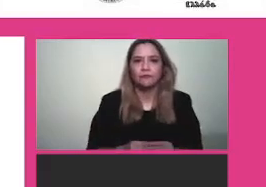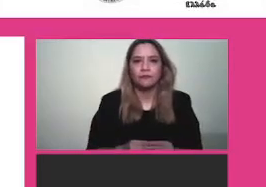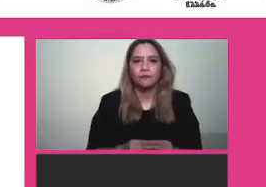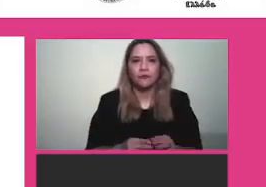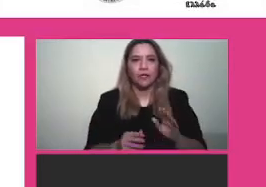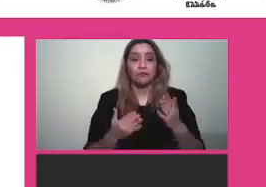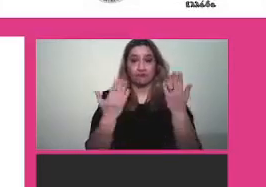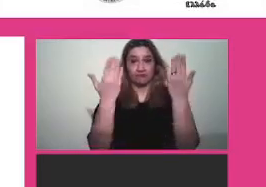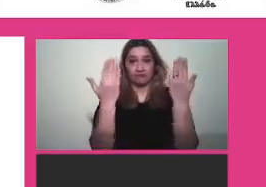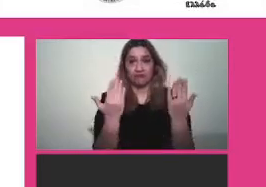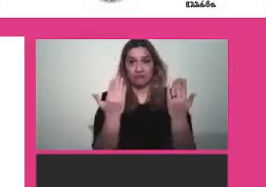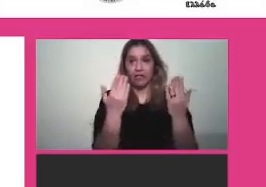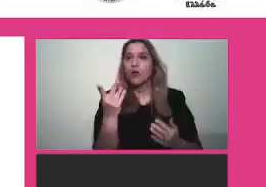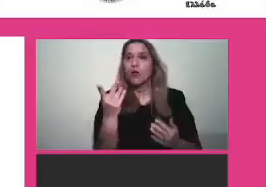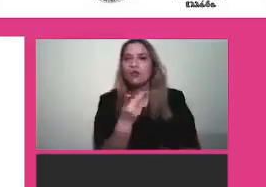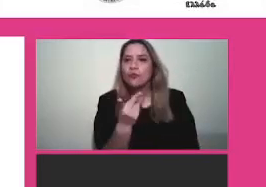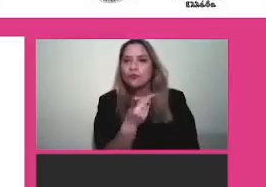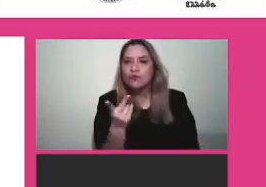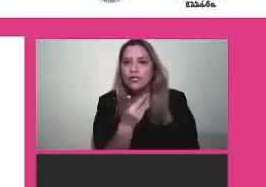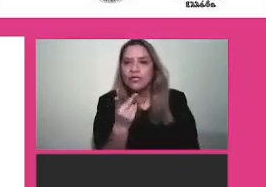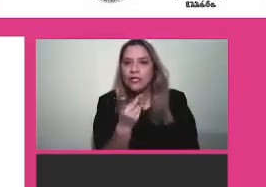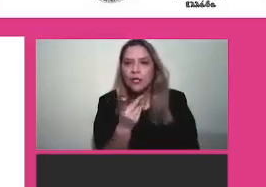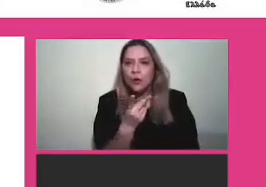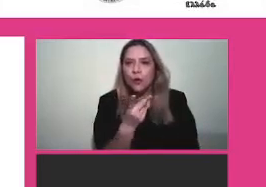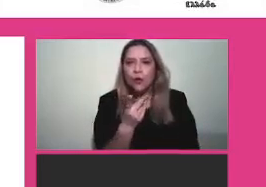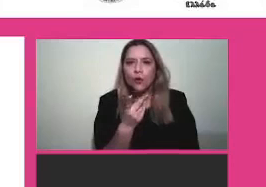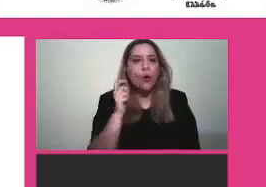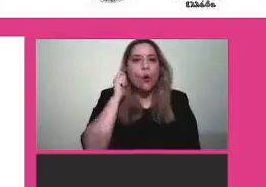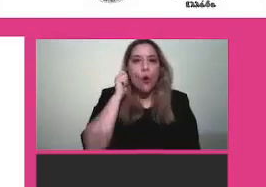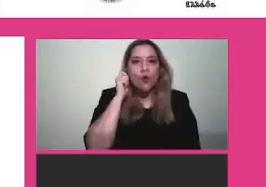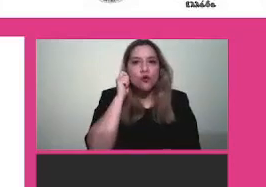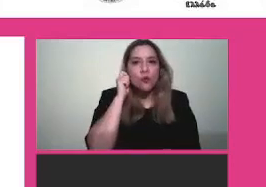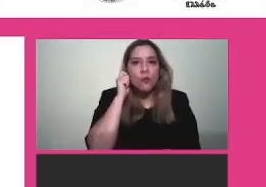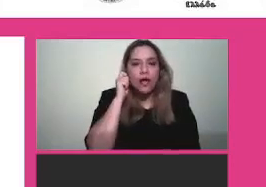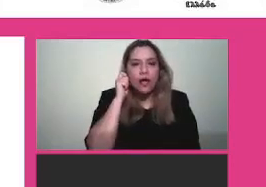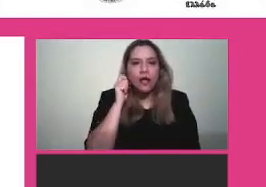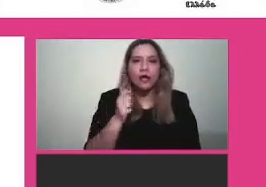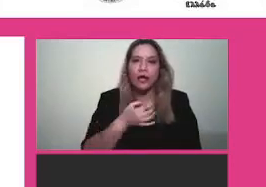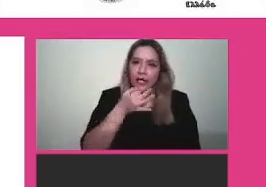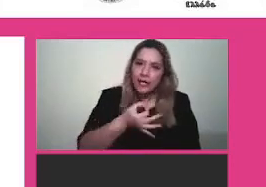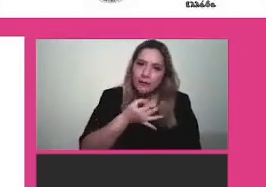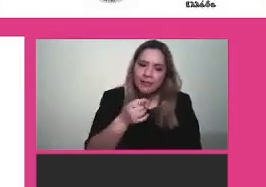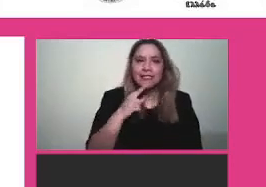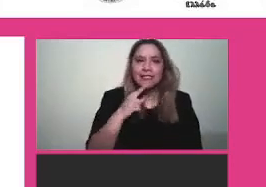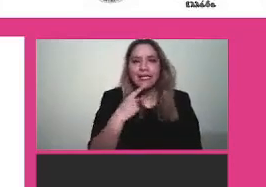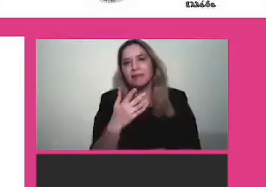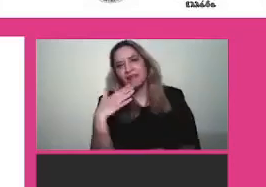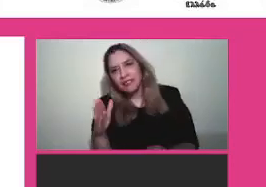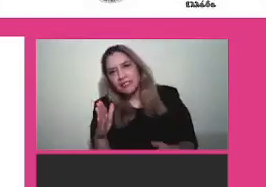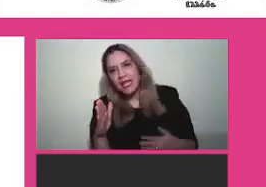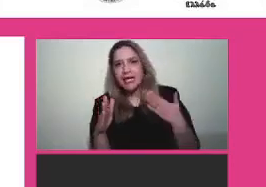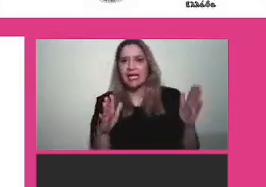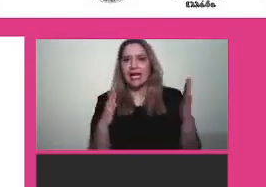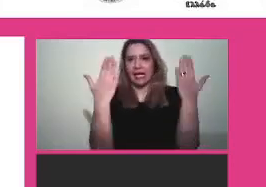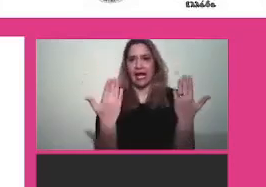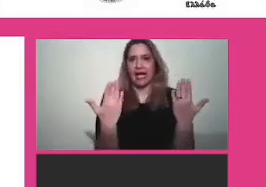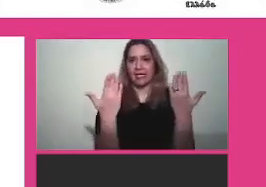να δούμε ποιος από τους δύο είναι, θέλω να μου διαβάσετε το όνομά του, αν μπορείτε, ή να μου πείτε δεξιά ή αριστερά.